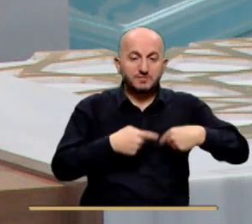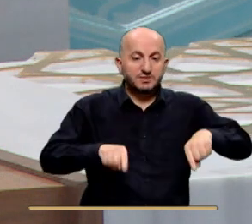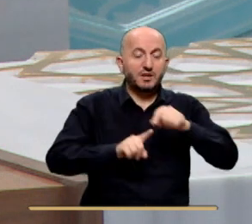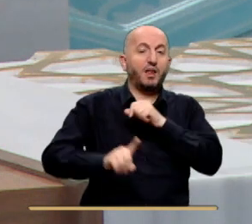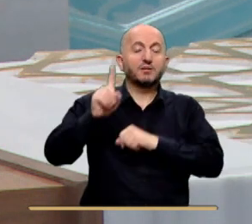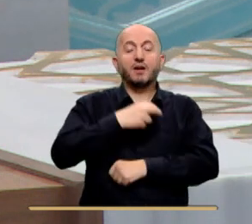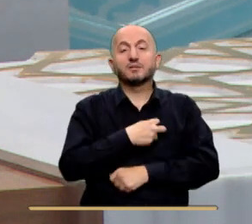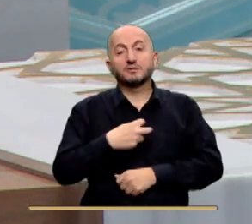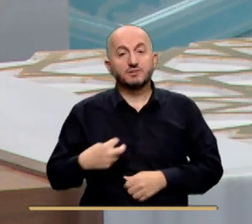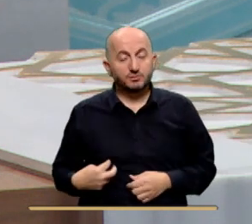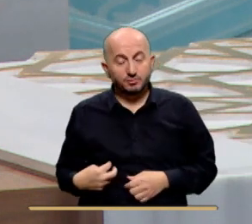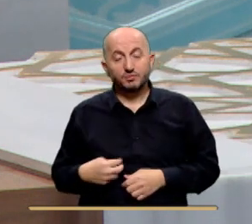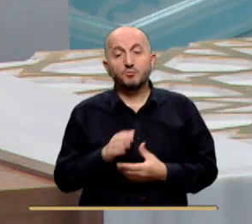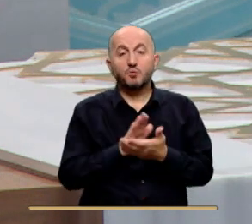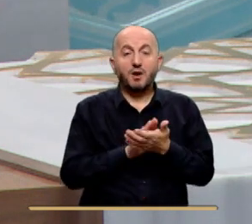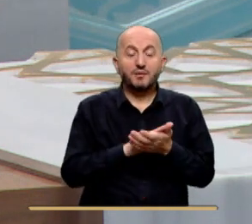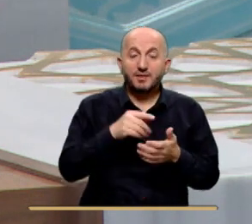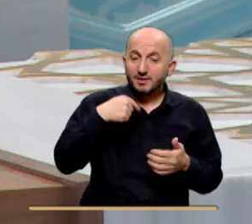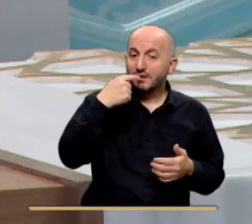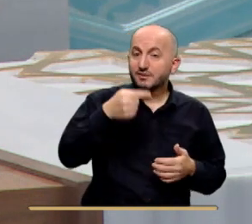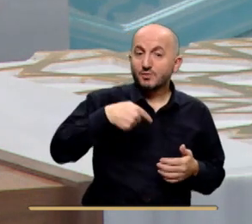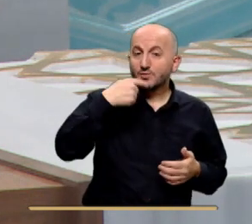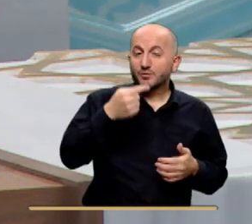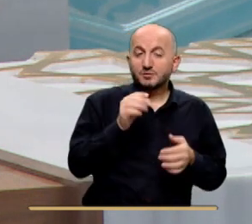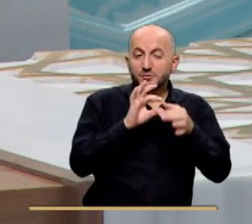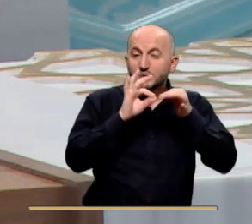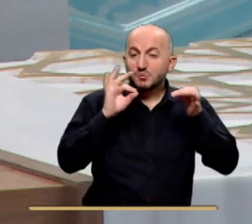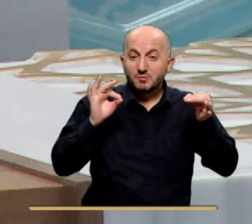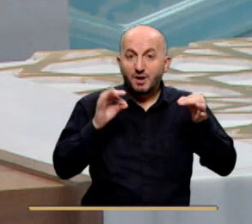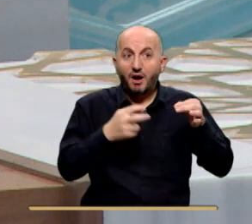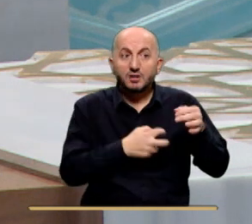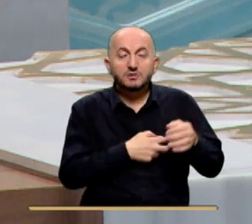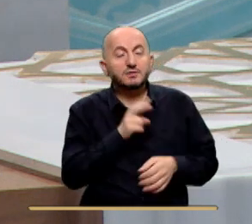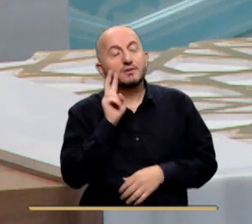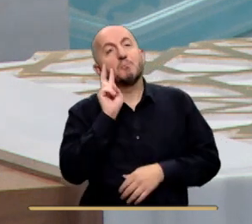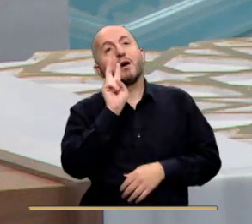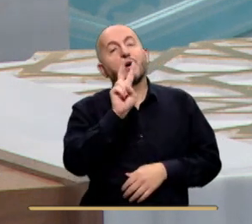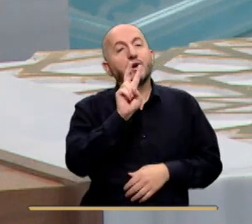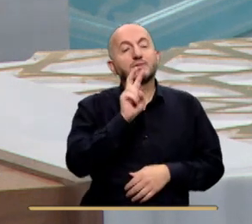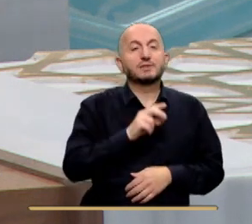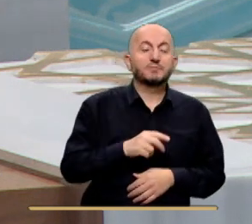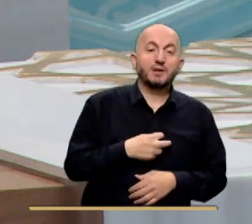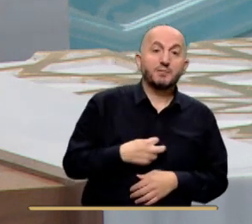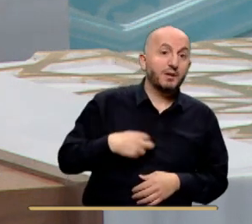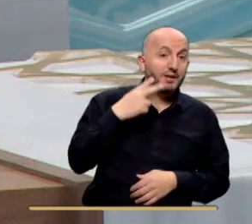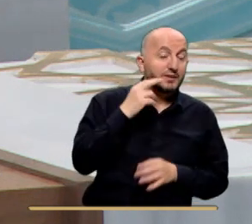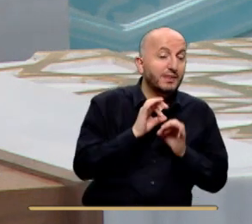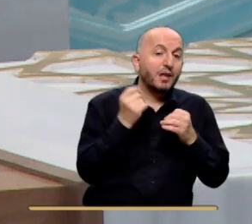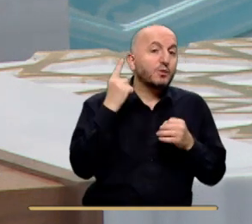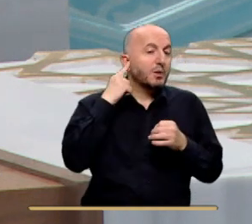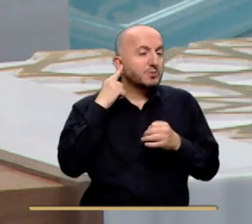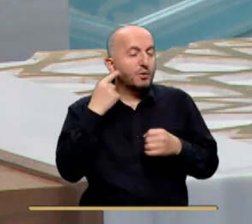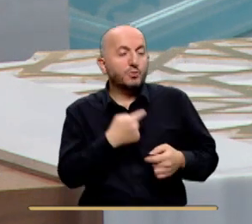Allah'ın Resulü'nün mübarek dilinden dökülecek bir kelimeye aşkla bakardık. Efendimiz'den ne duymuşsak